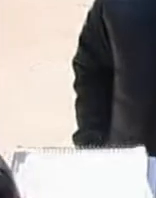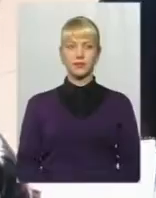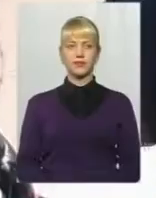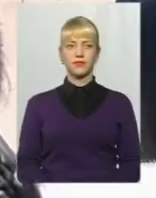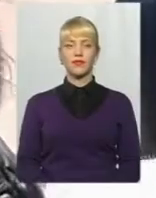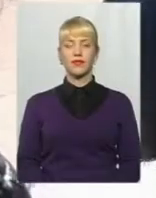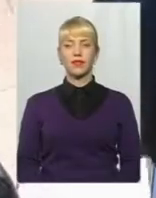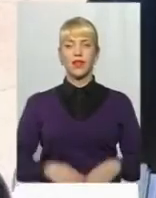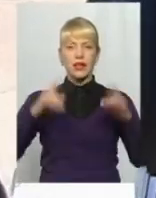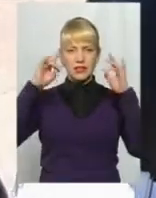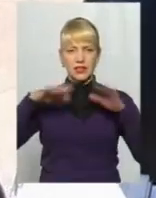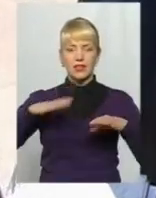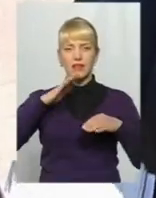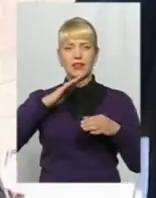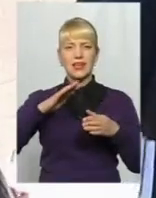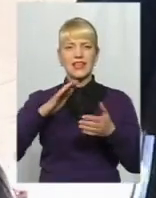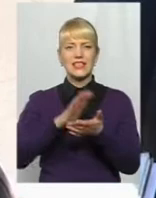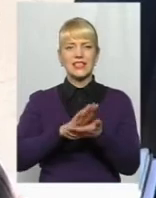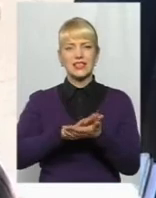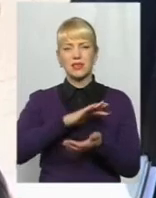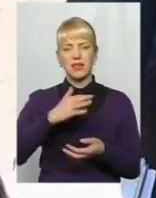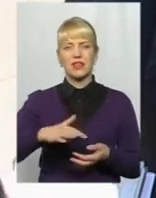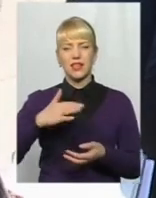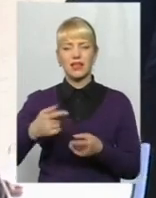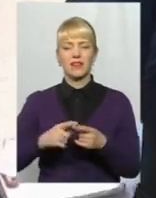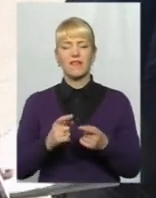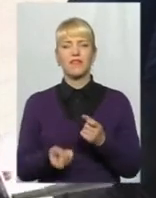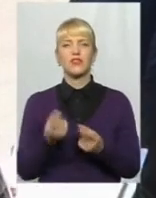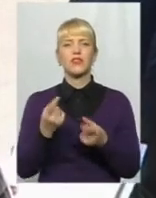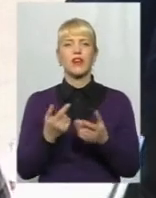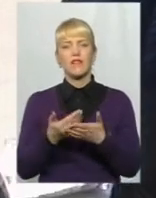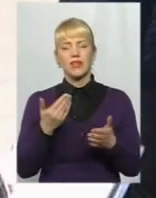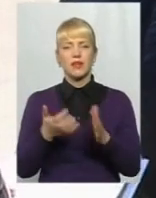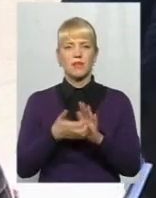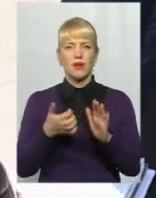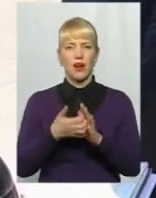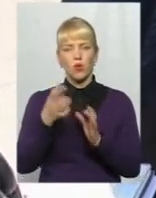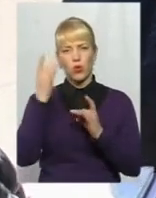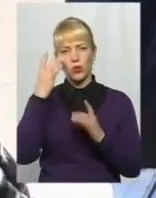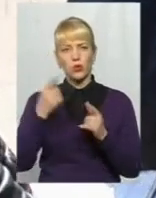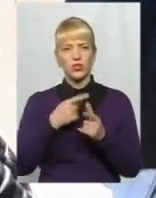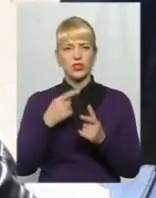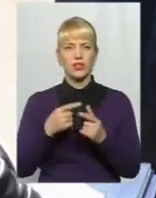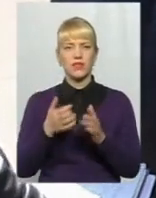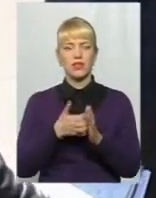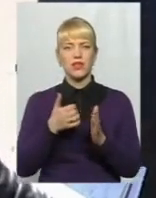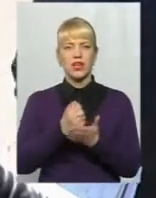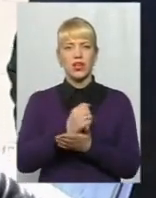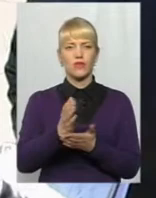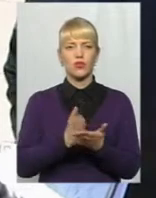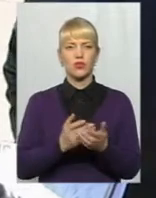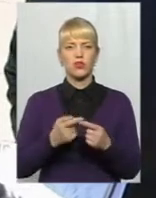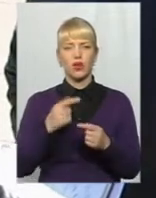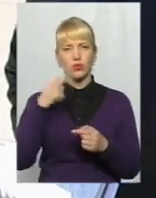Стихійні смітники від чого з'являються? Від браку культури чи від відсутності інфраструктури достатньо? Я думаю, від